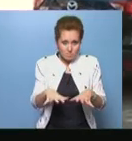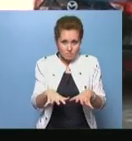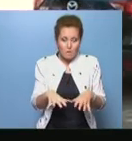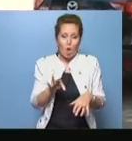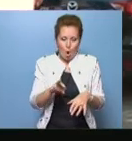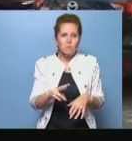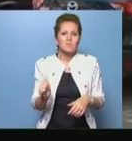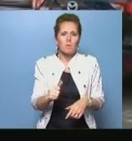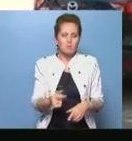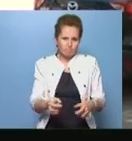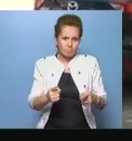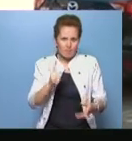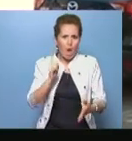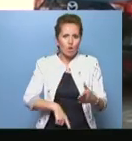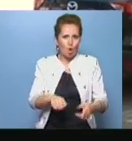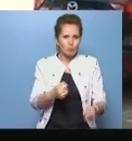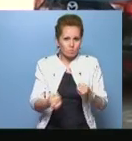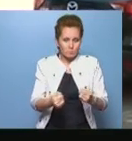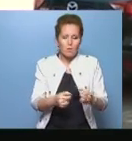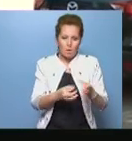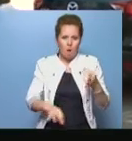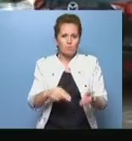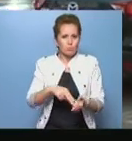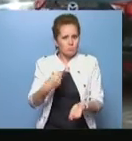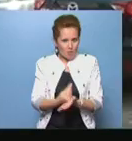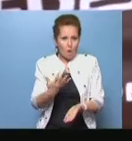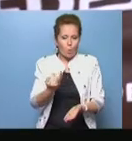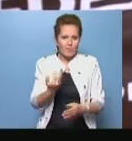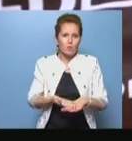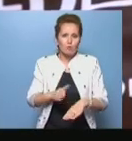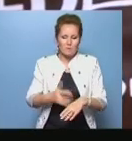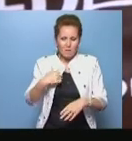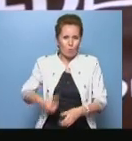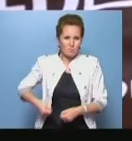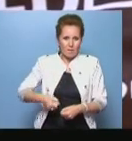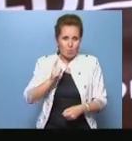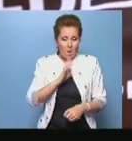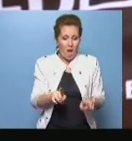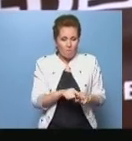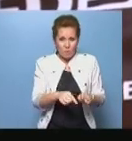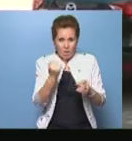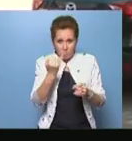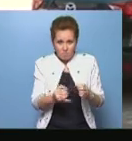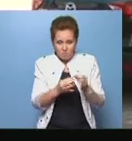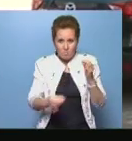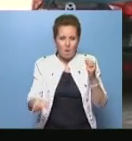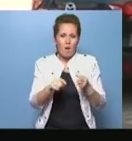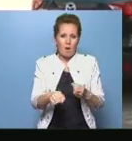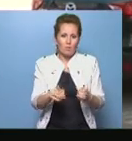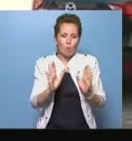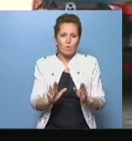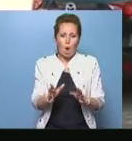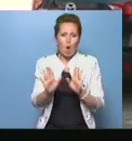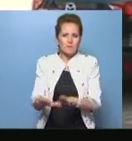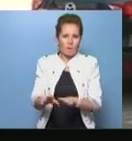он самый надежный. Но они, естественно, дорогие и тяжелые, чтобы с собой таскать. А вот такие тросы, они годятся только разве что на то, чтобы его